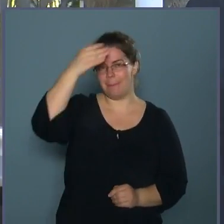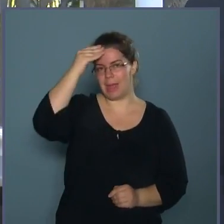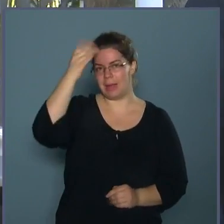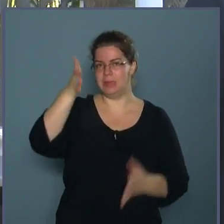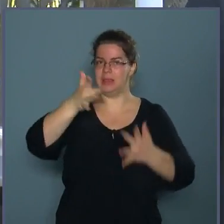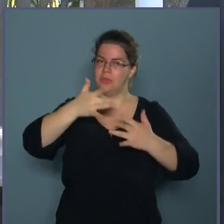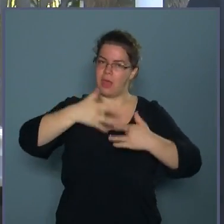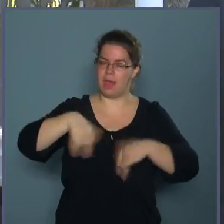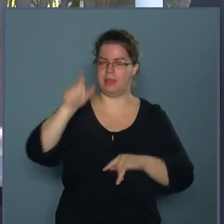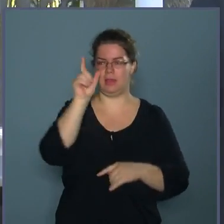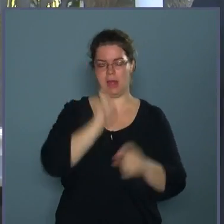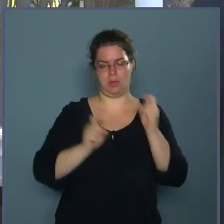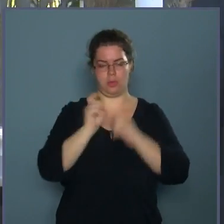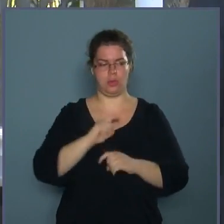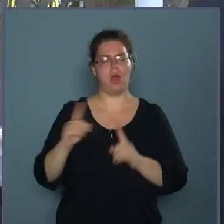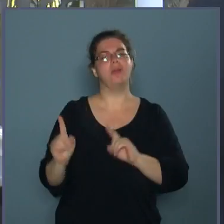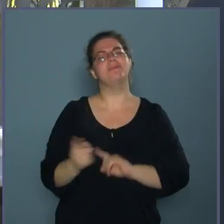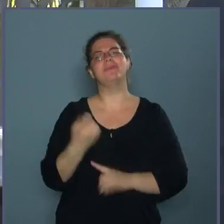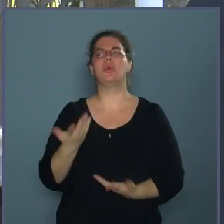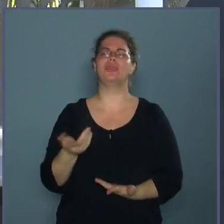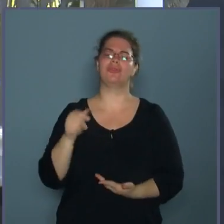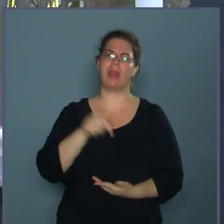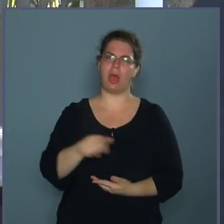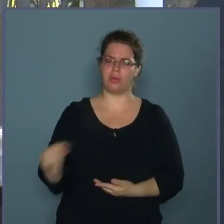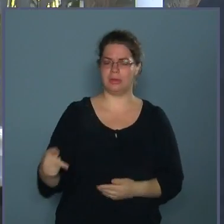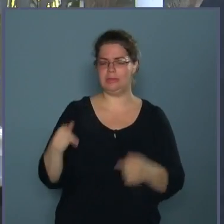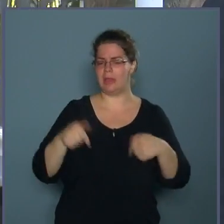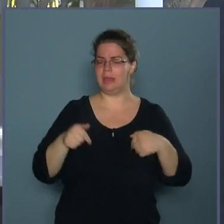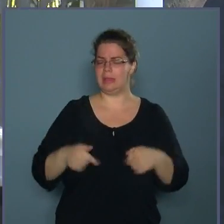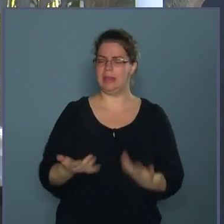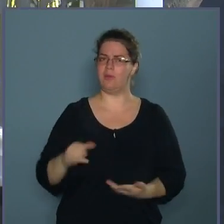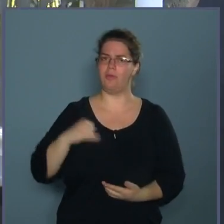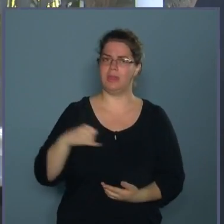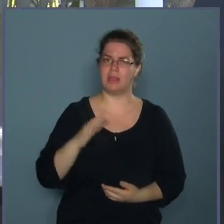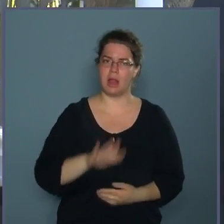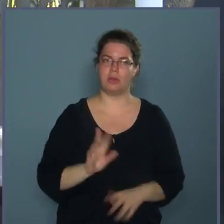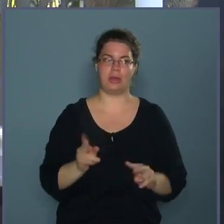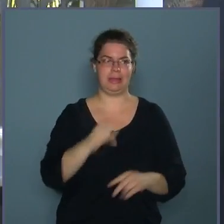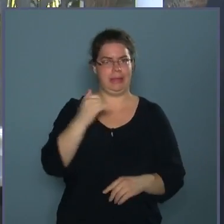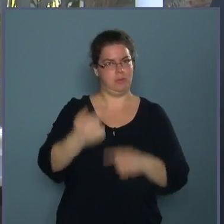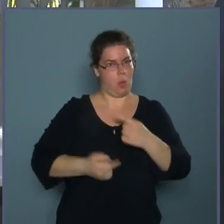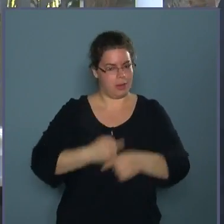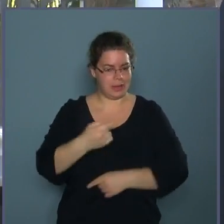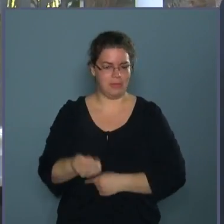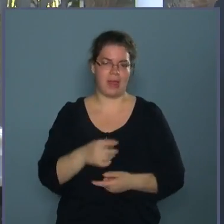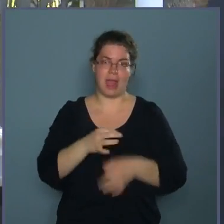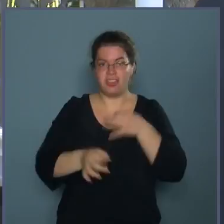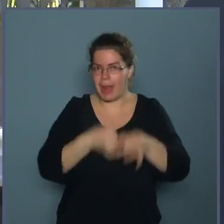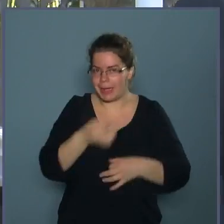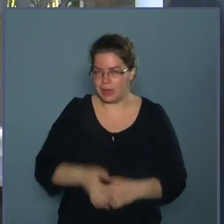megemlékezés helyszínére gondolnak különösen azok, és talán ez a itt lévő fiataloknak, akik ugye évről évre